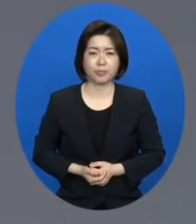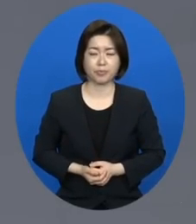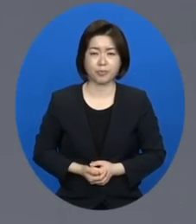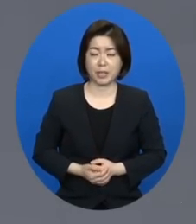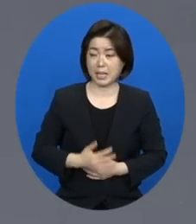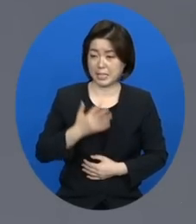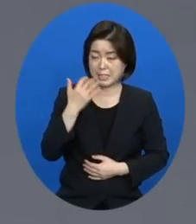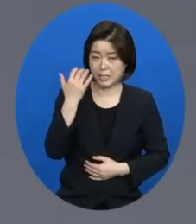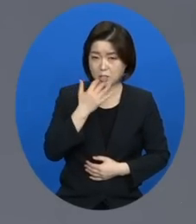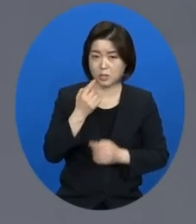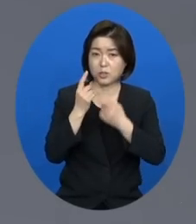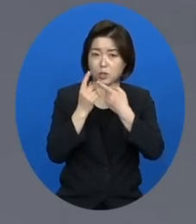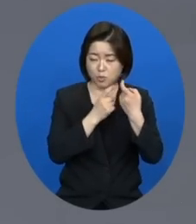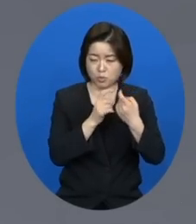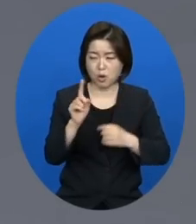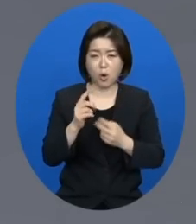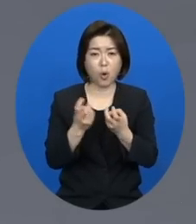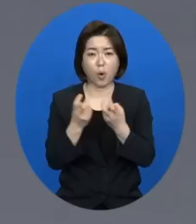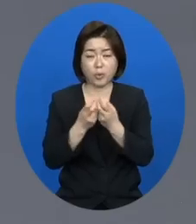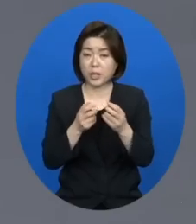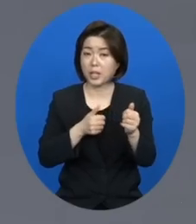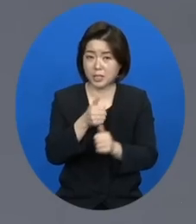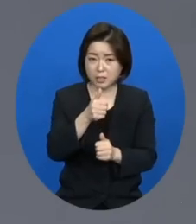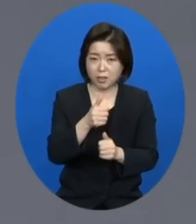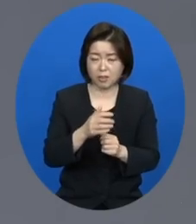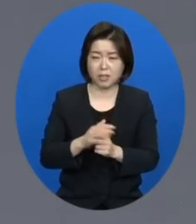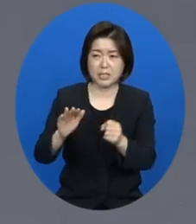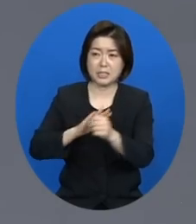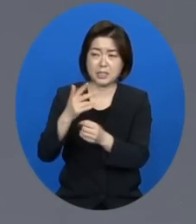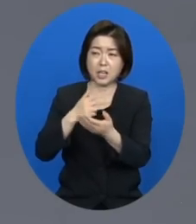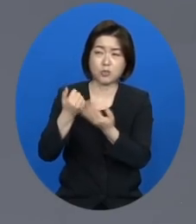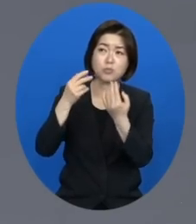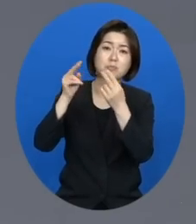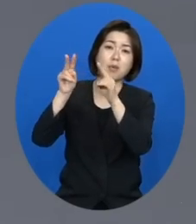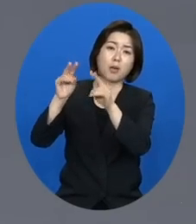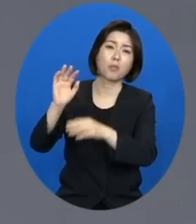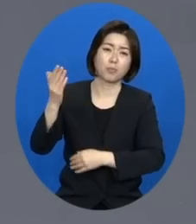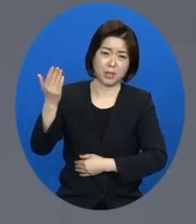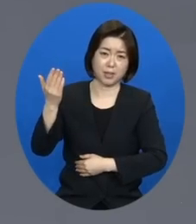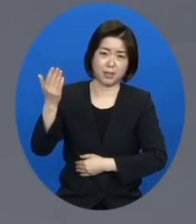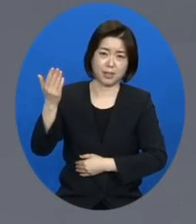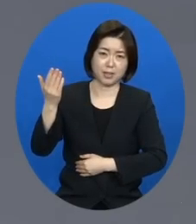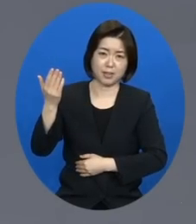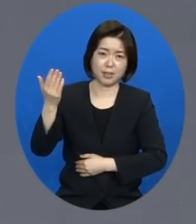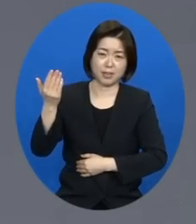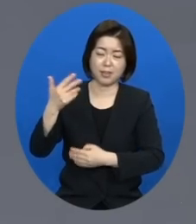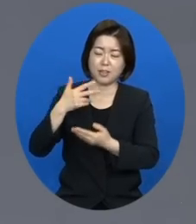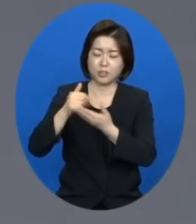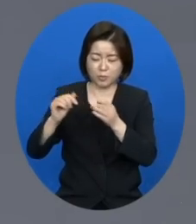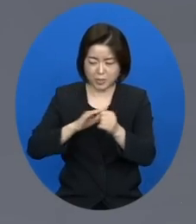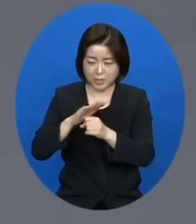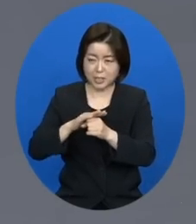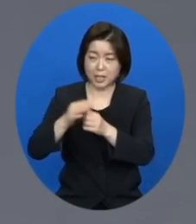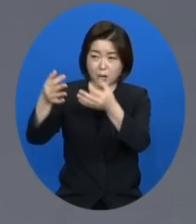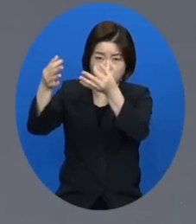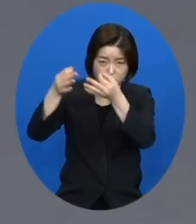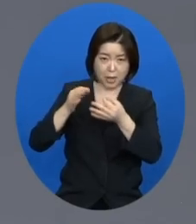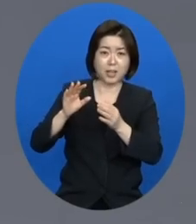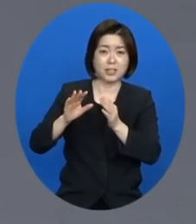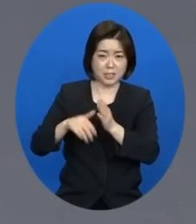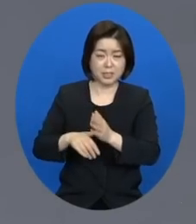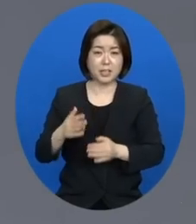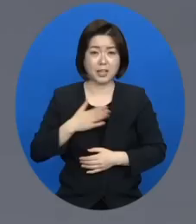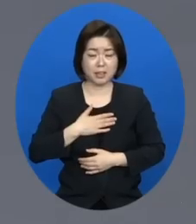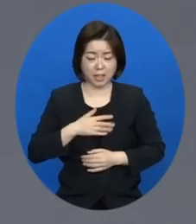성적 유혹을 어떻게 이기는가? 사랑하는 주님을 바라보는 것이죠. 주님이 사랑하는 우리를 바라봤을 때